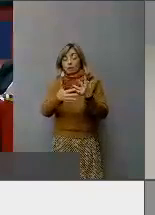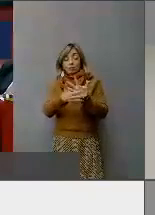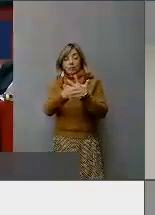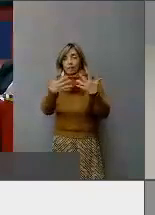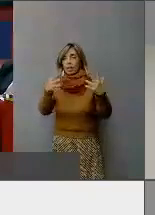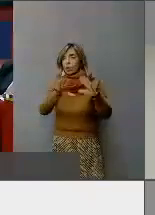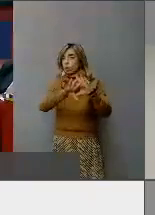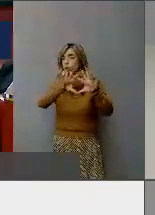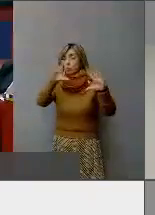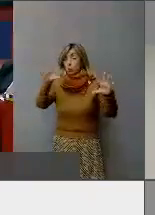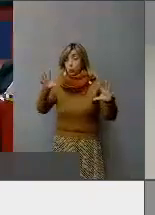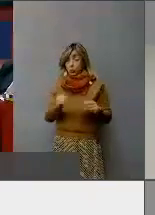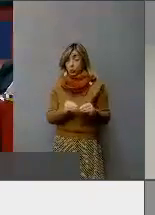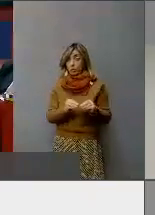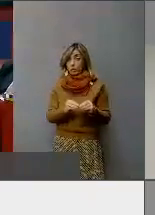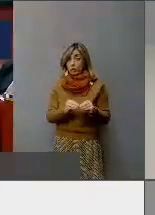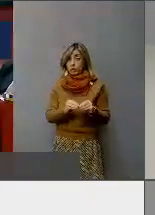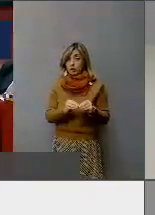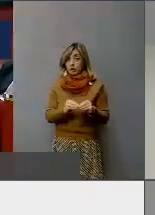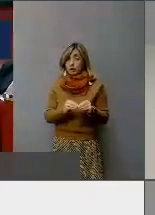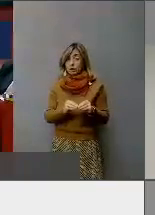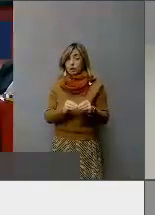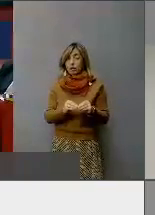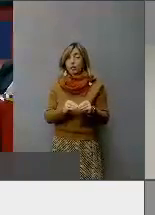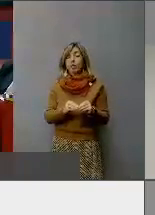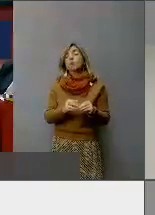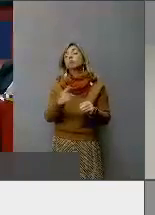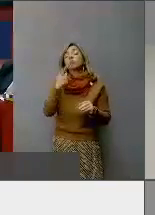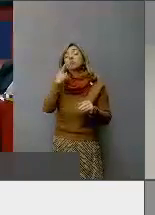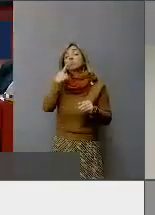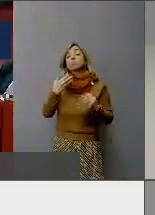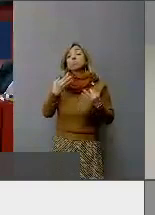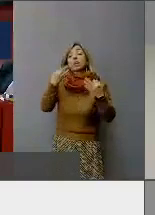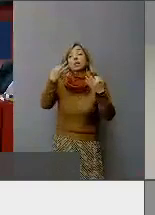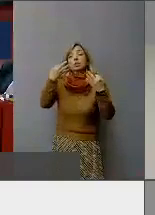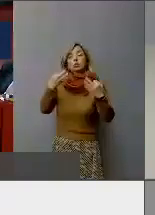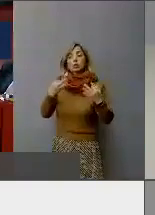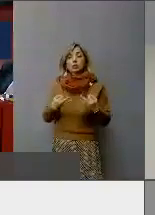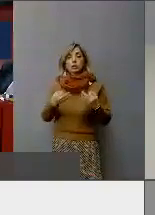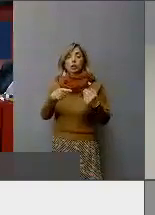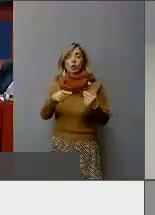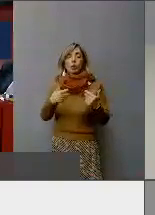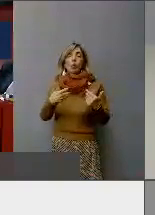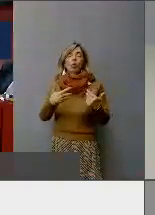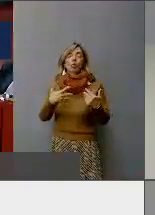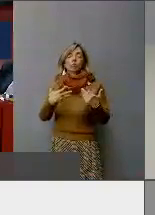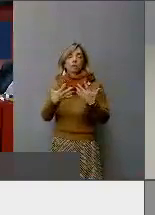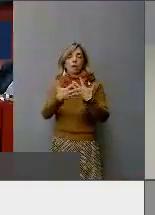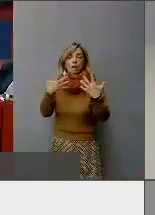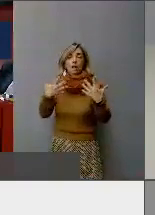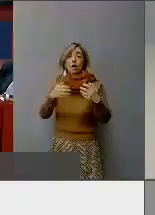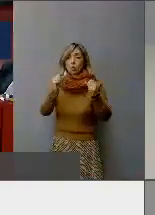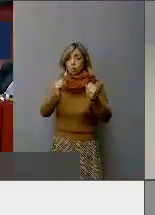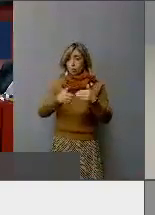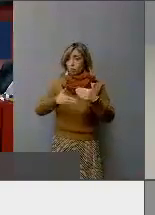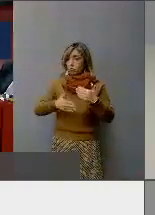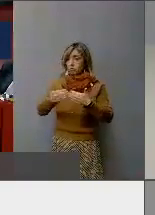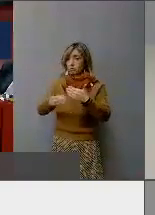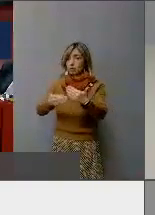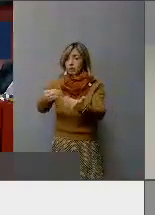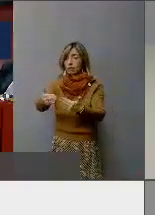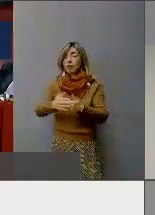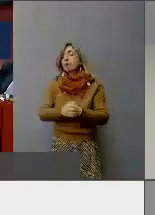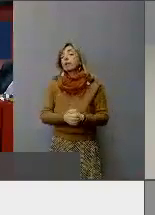non ci sia davvero la possibilità di essere certi che si vada verso questo anche se ripeto il tema della